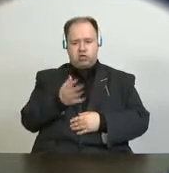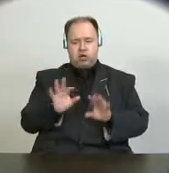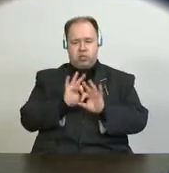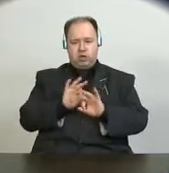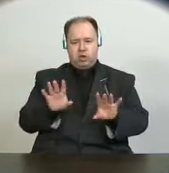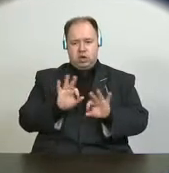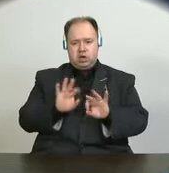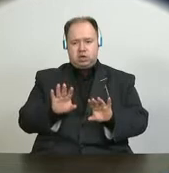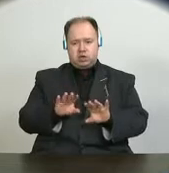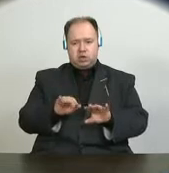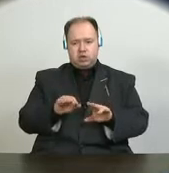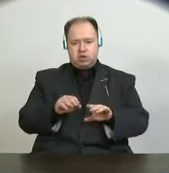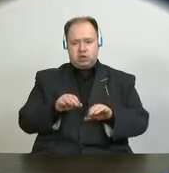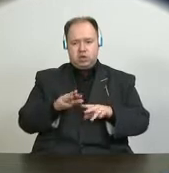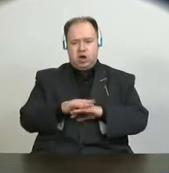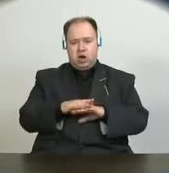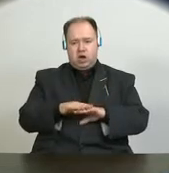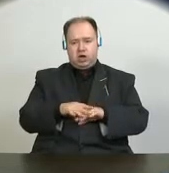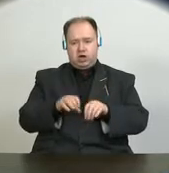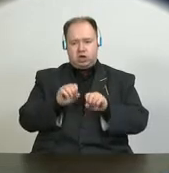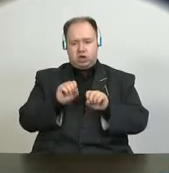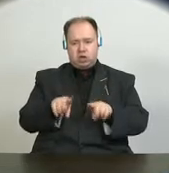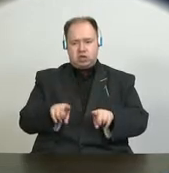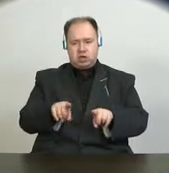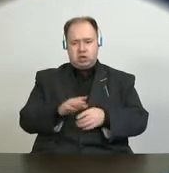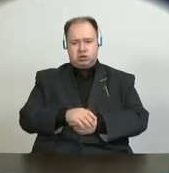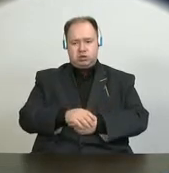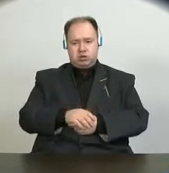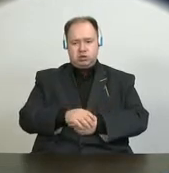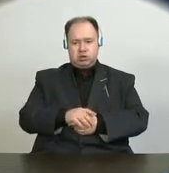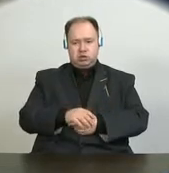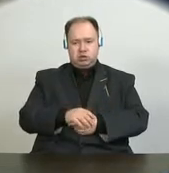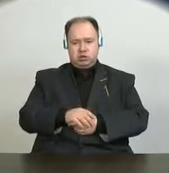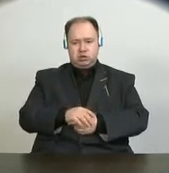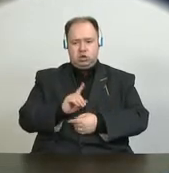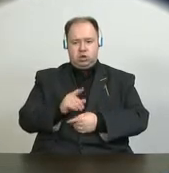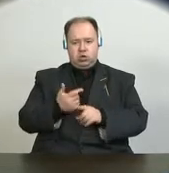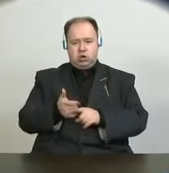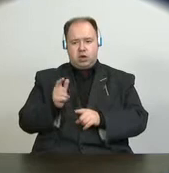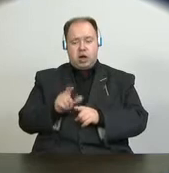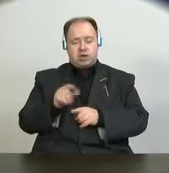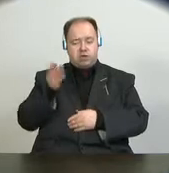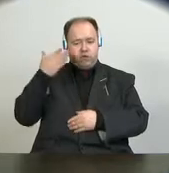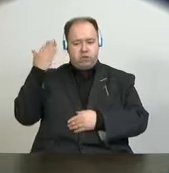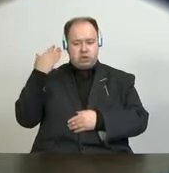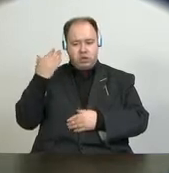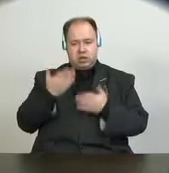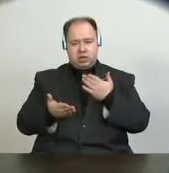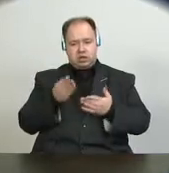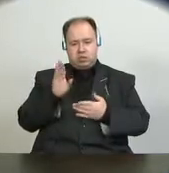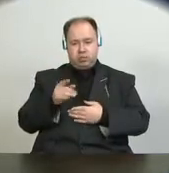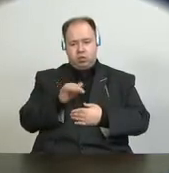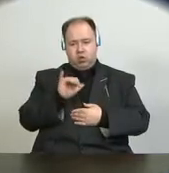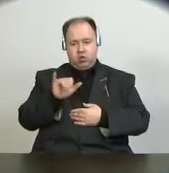периодически решая какие-то задачки но при этом гораздо же веселей было бы есть у вас